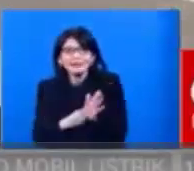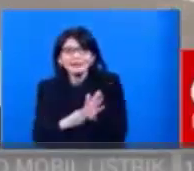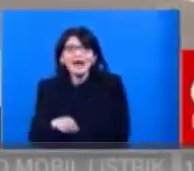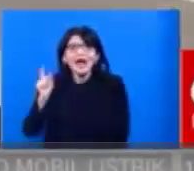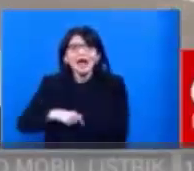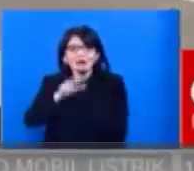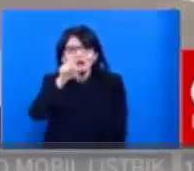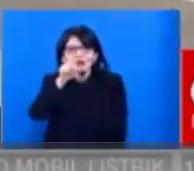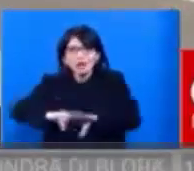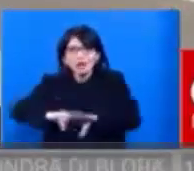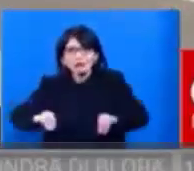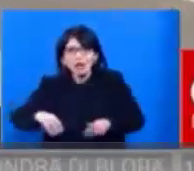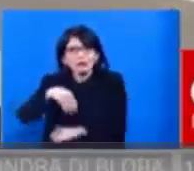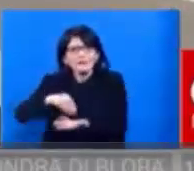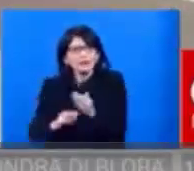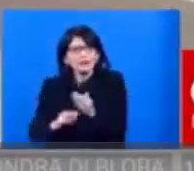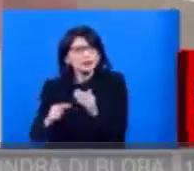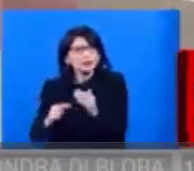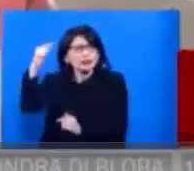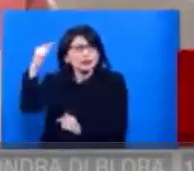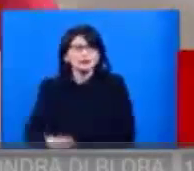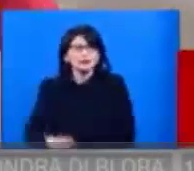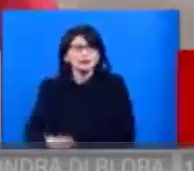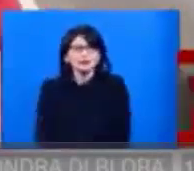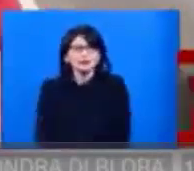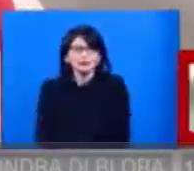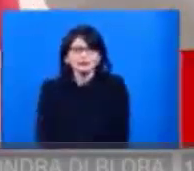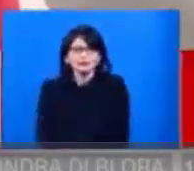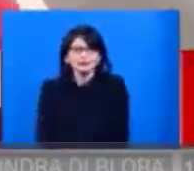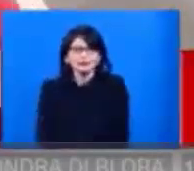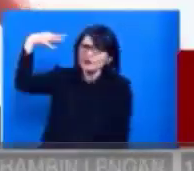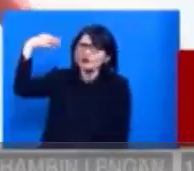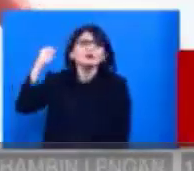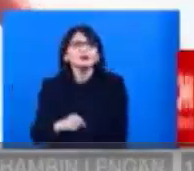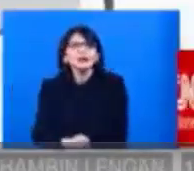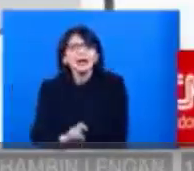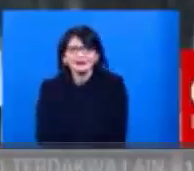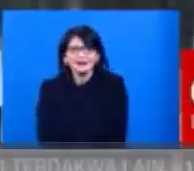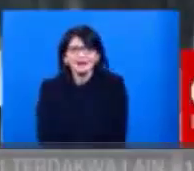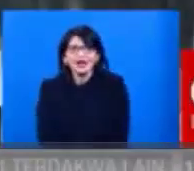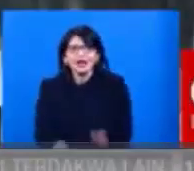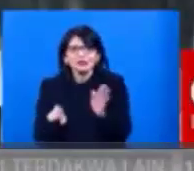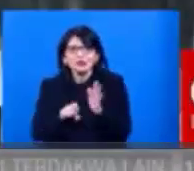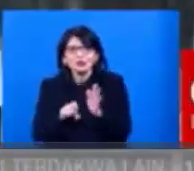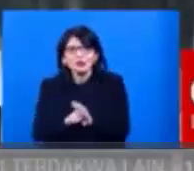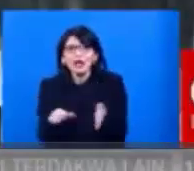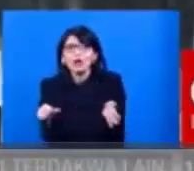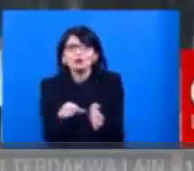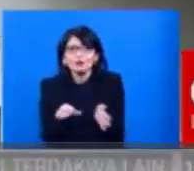baik kekuatan struktur, kemudian kenyamanannya bagi pengguna jalan dan keamanannya.